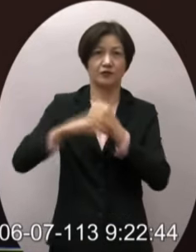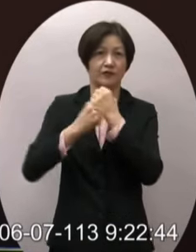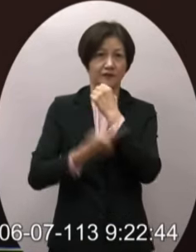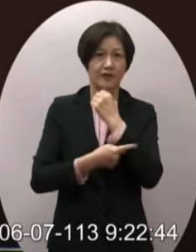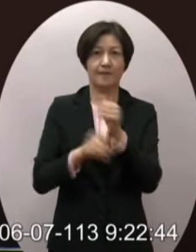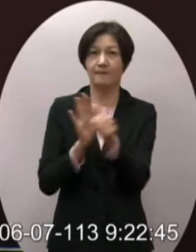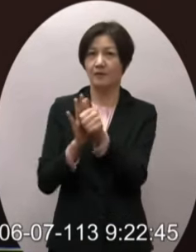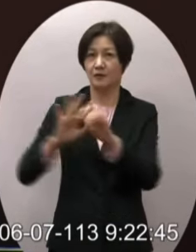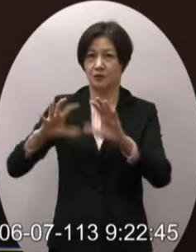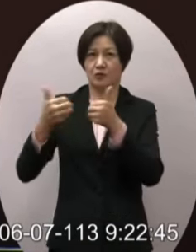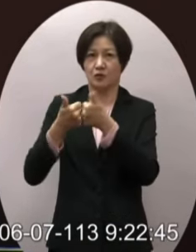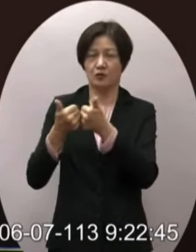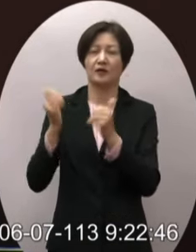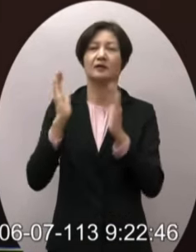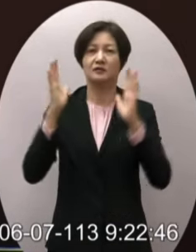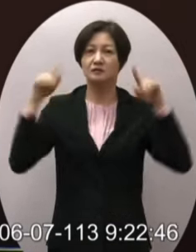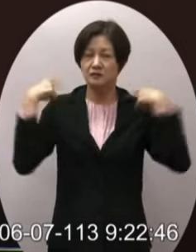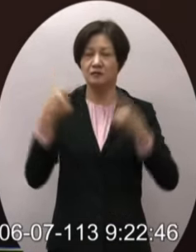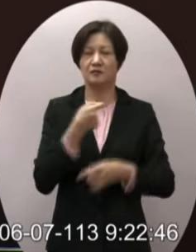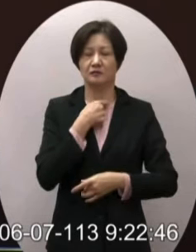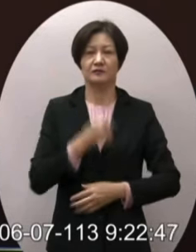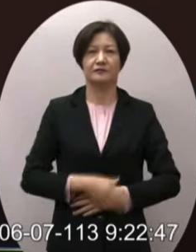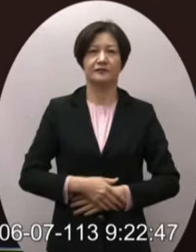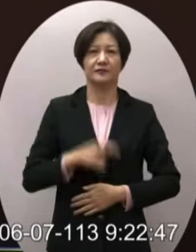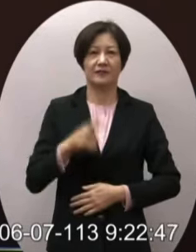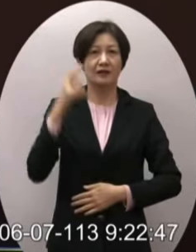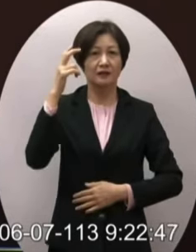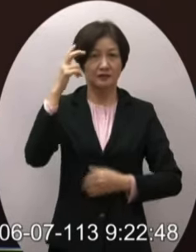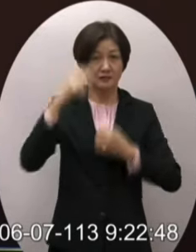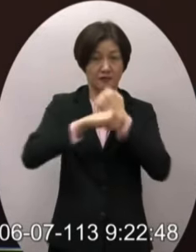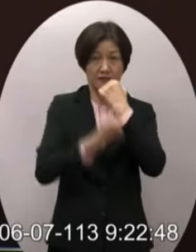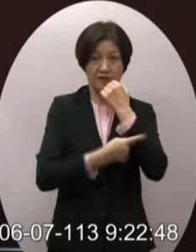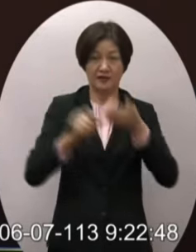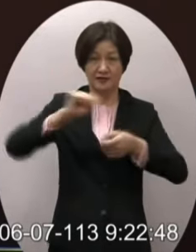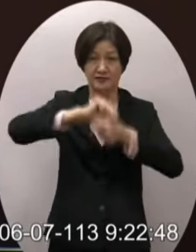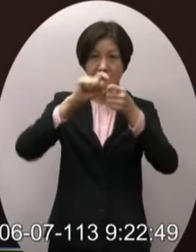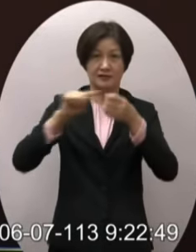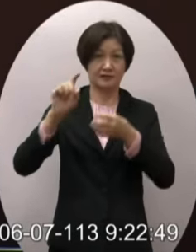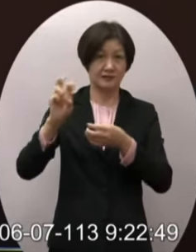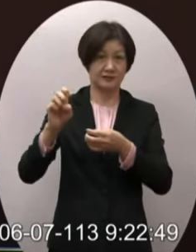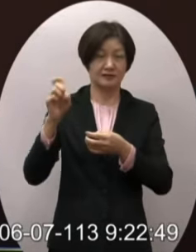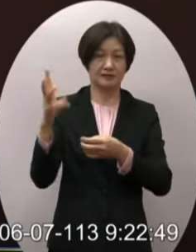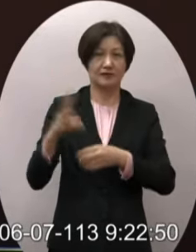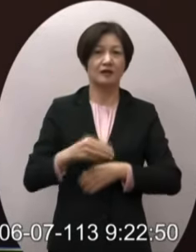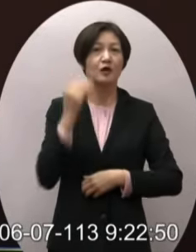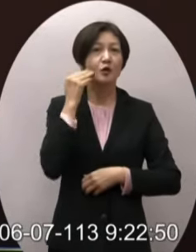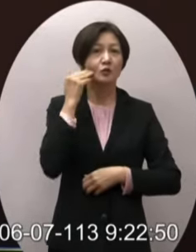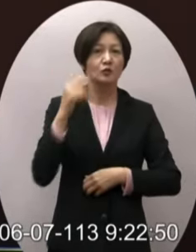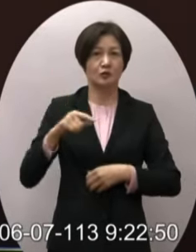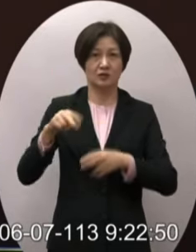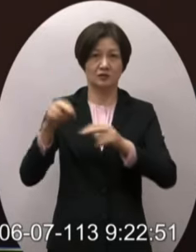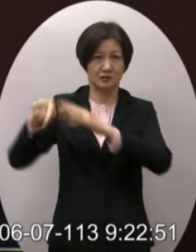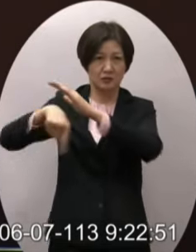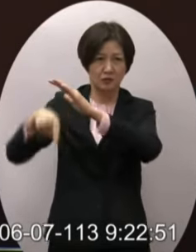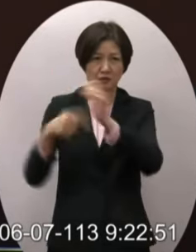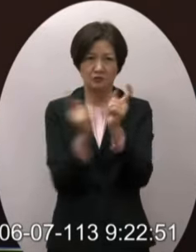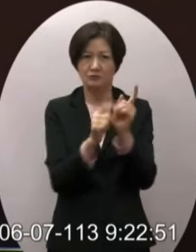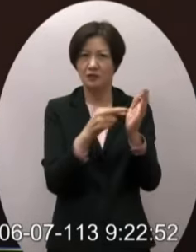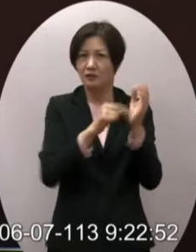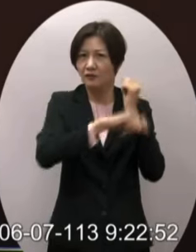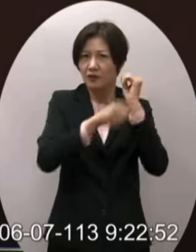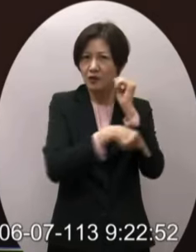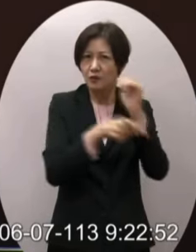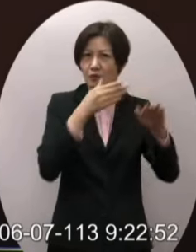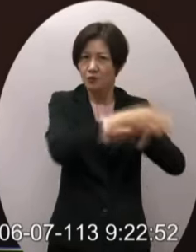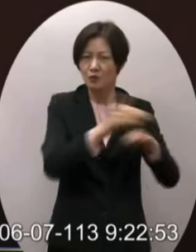会正常化。中华民国宪法征求条文第三条，行政院对于立法院决议的法律案，如认为有挚爱难行